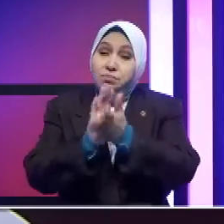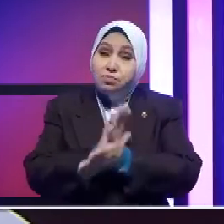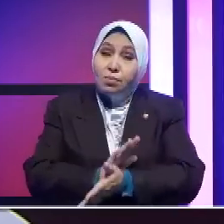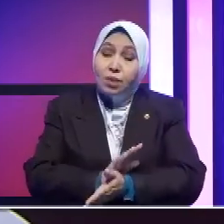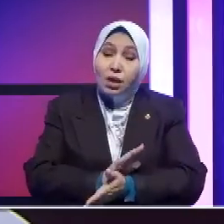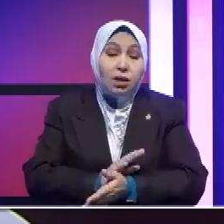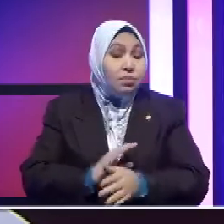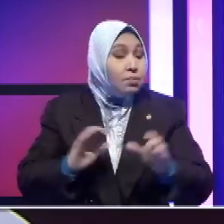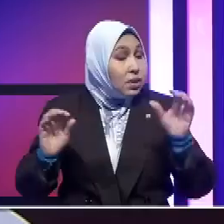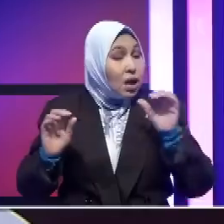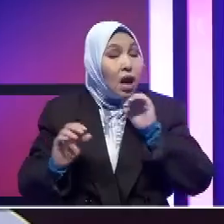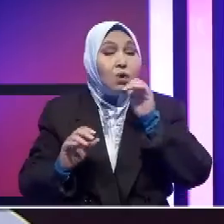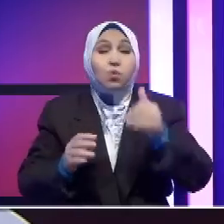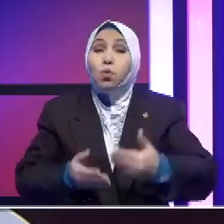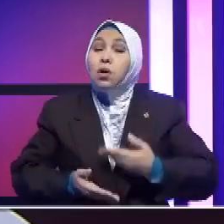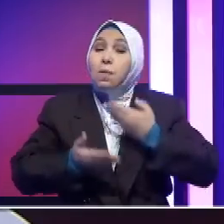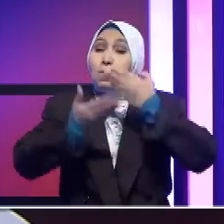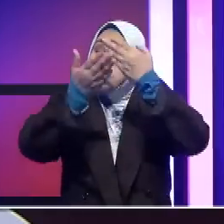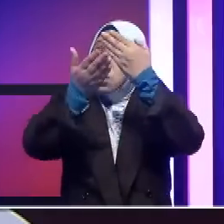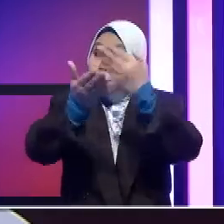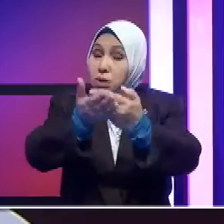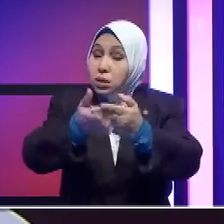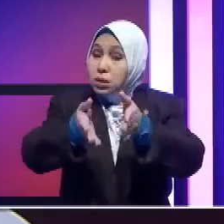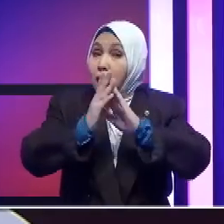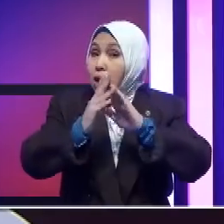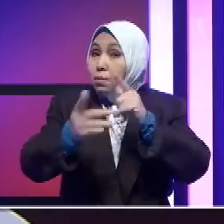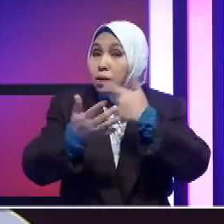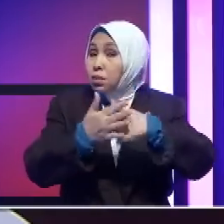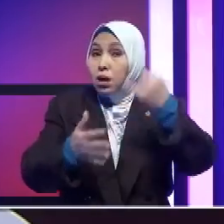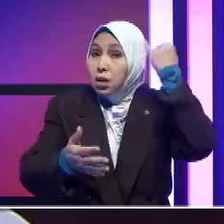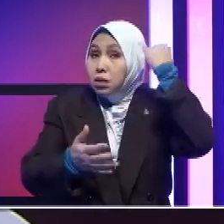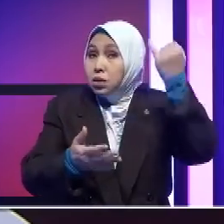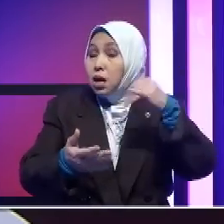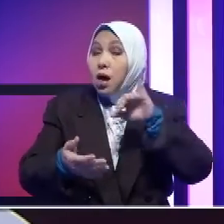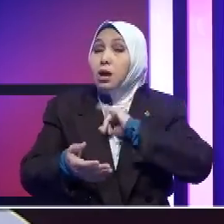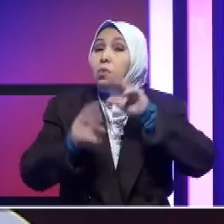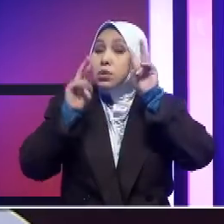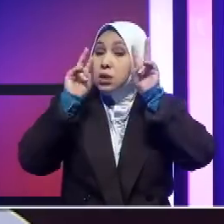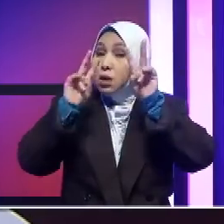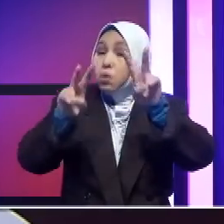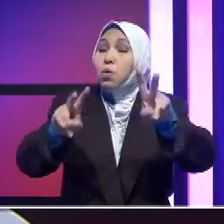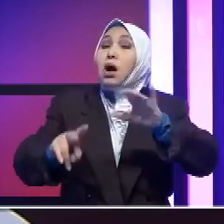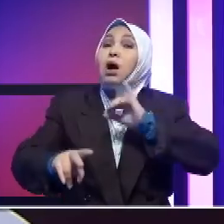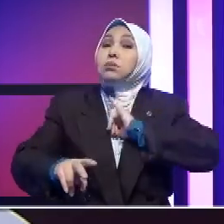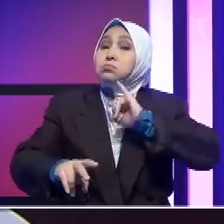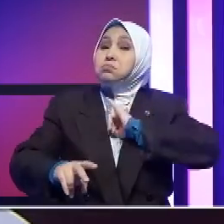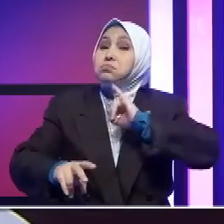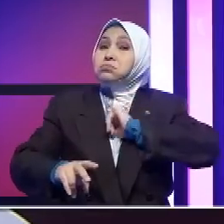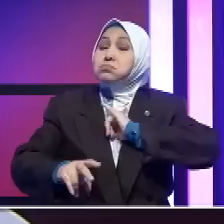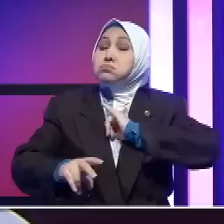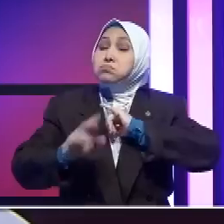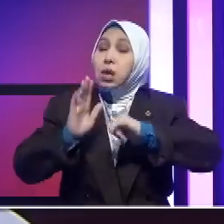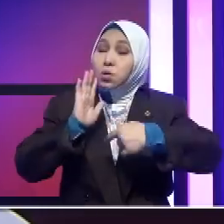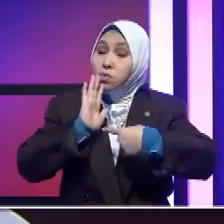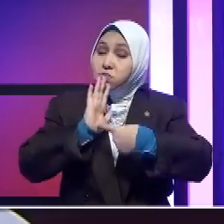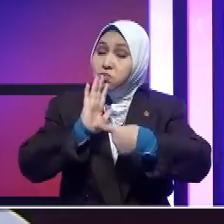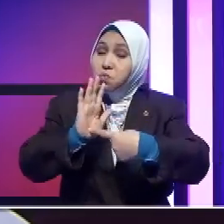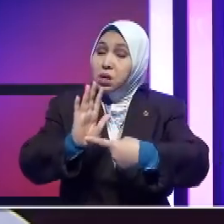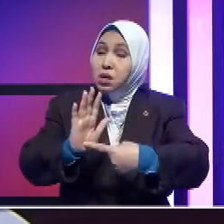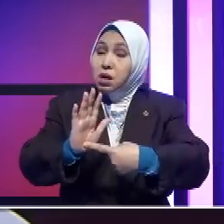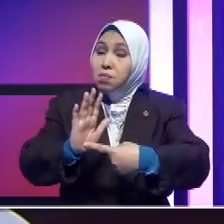ya, tidaklah aku kemukakan kepada kamu, ya, kecuali yang aku lihat, bahawa aku ini menunjukkan kepada